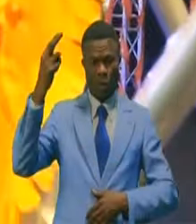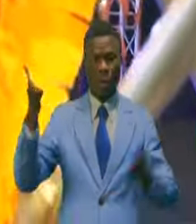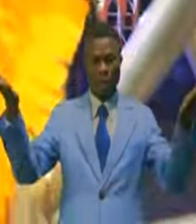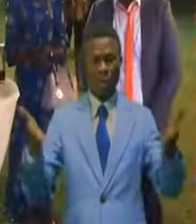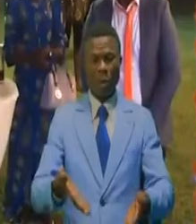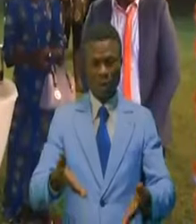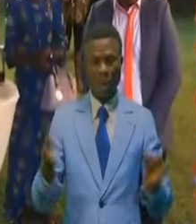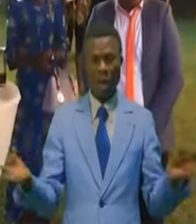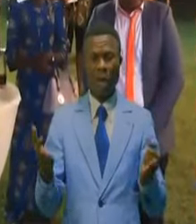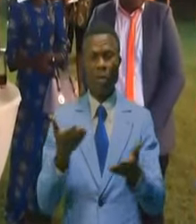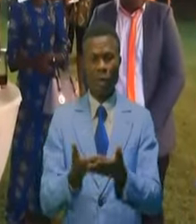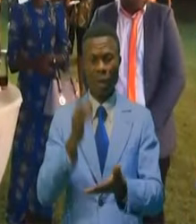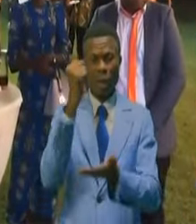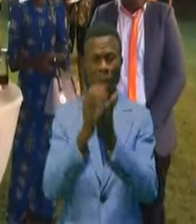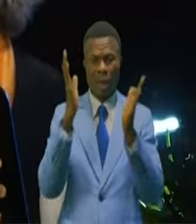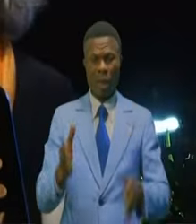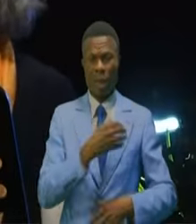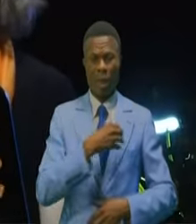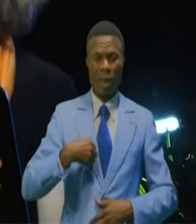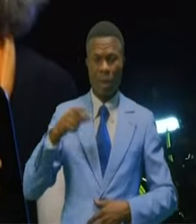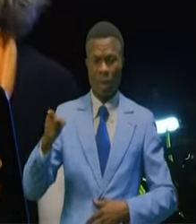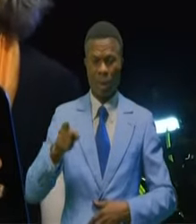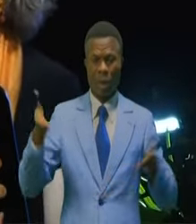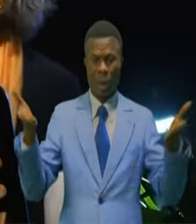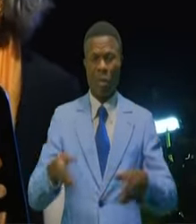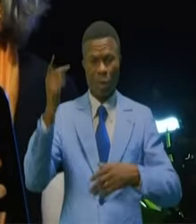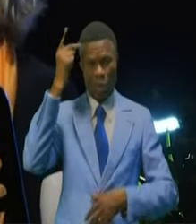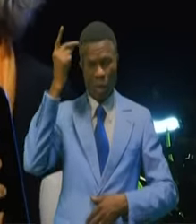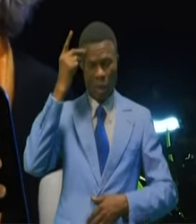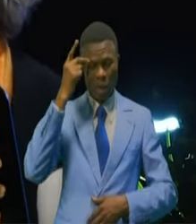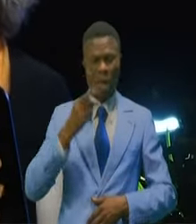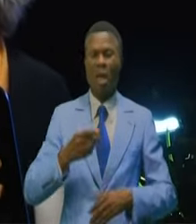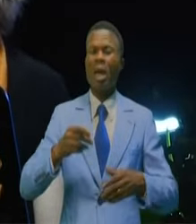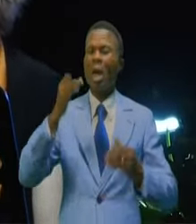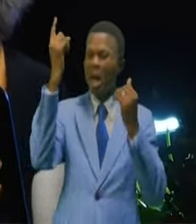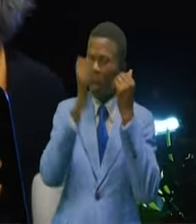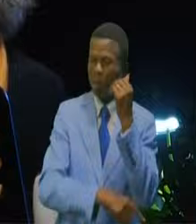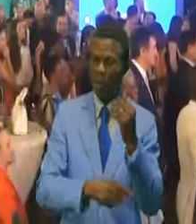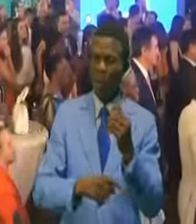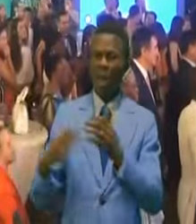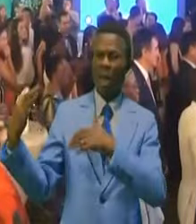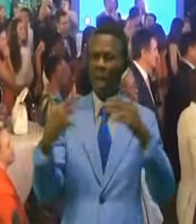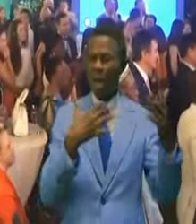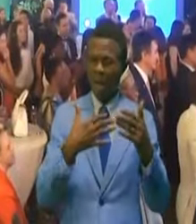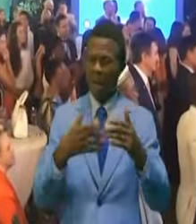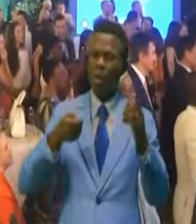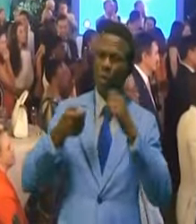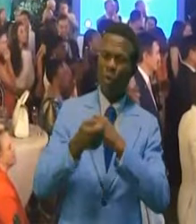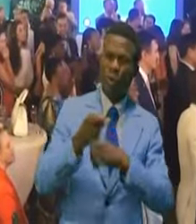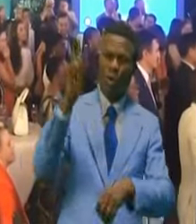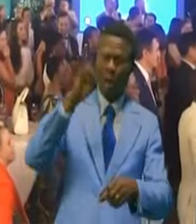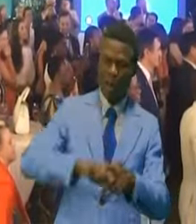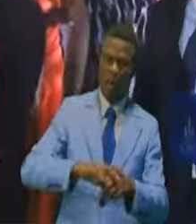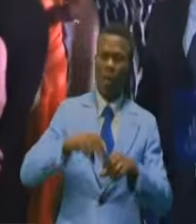répondu présents. L'ambassadrice de ce pays en RDC a condamné la guerre d'agression dont est victime